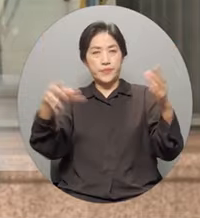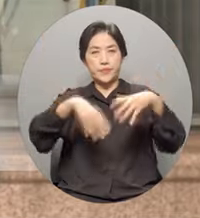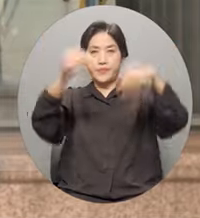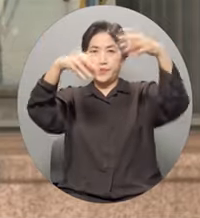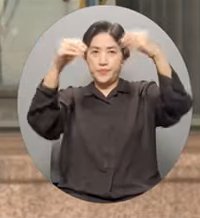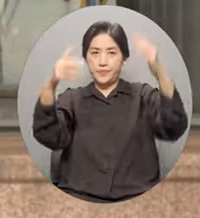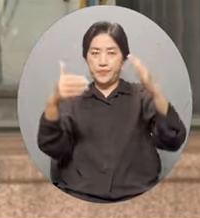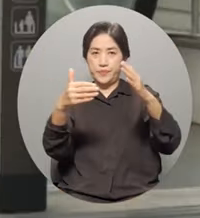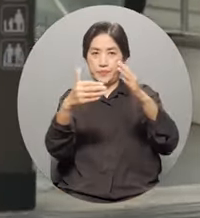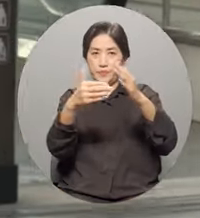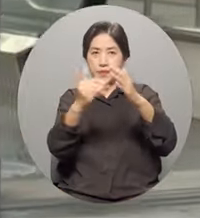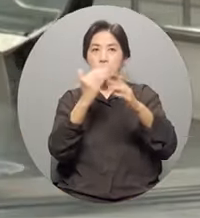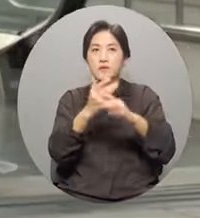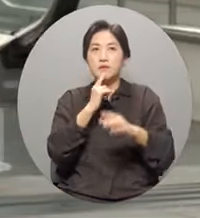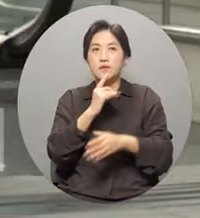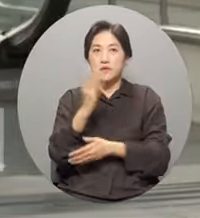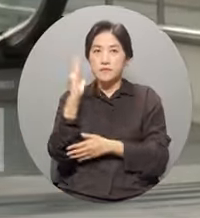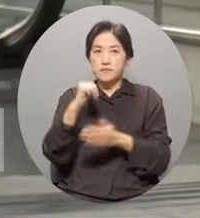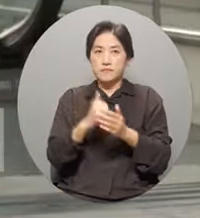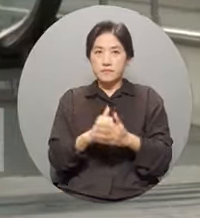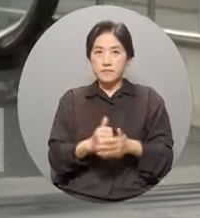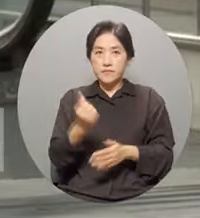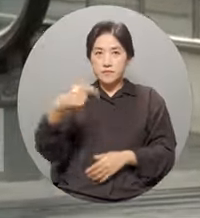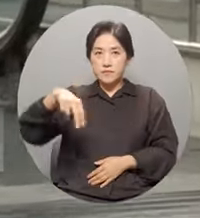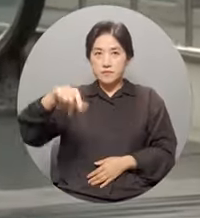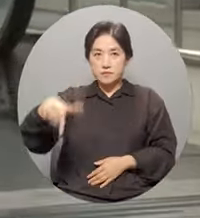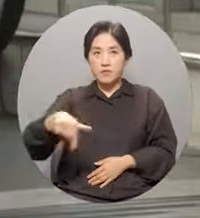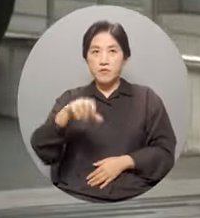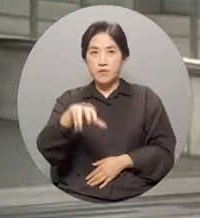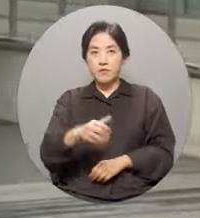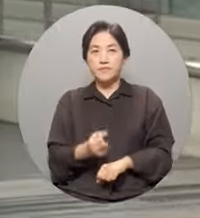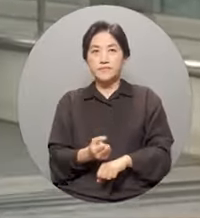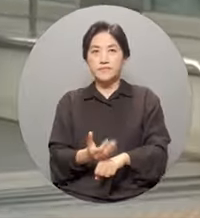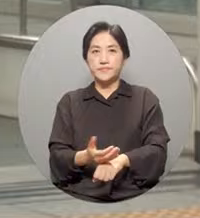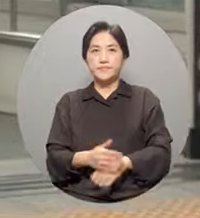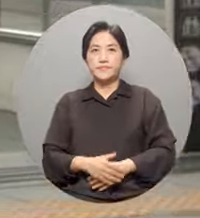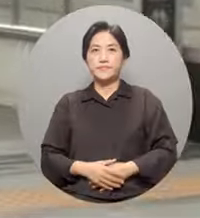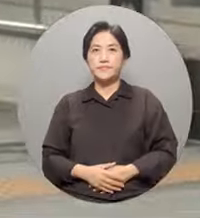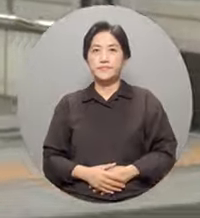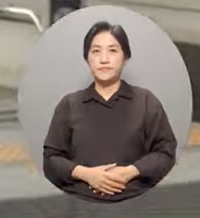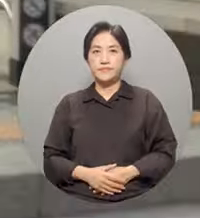상황이라고 밝혔습니다. 지금까지 흑성역에서 MBC 뉴스 이승지입니다.